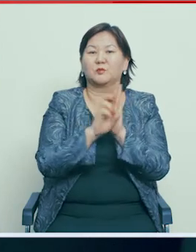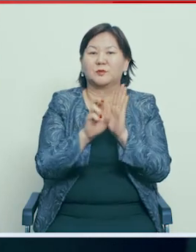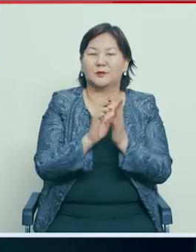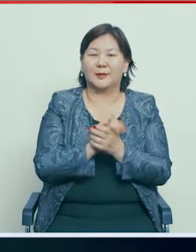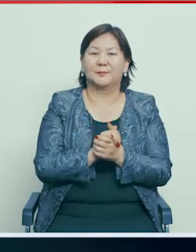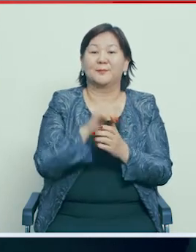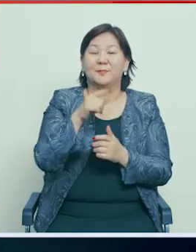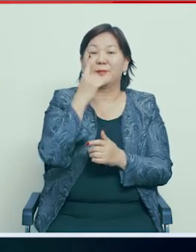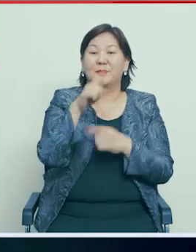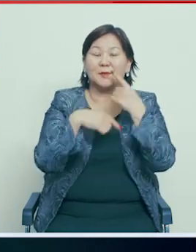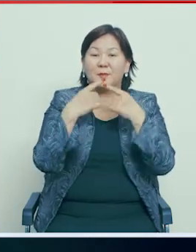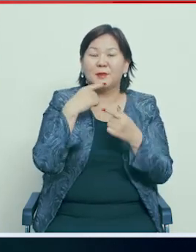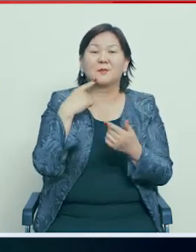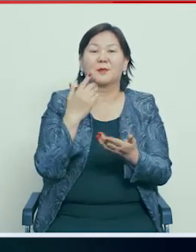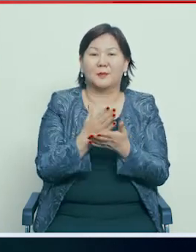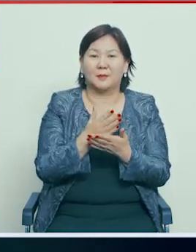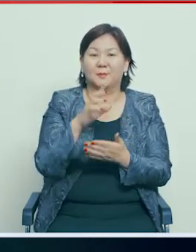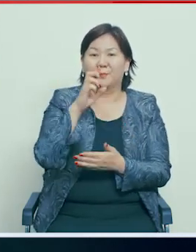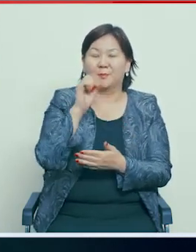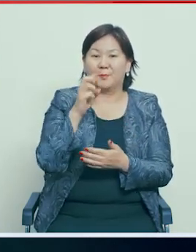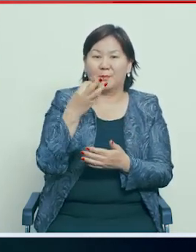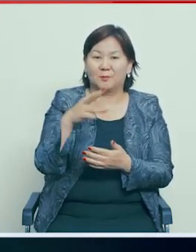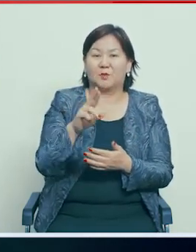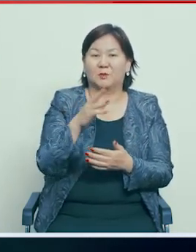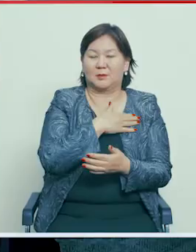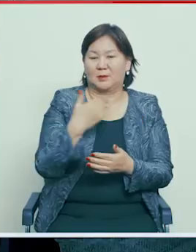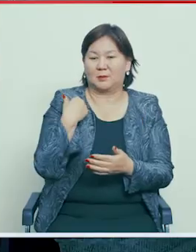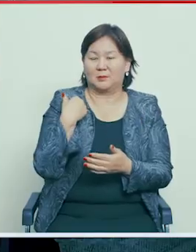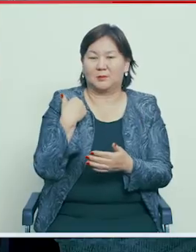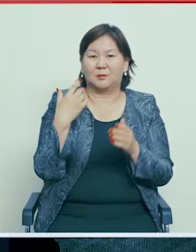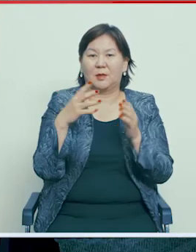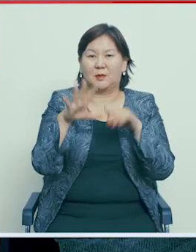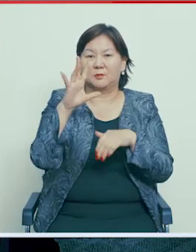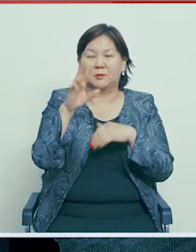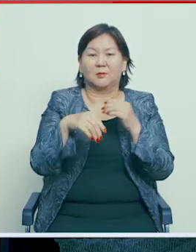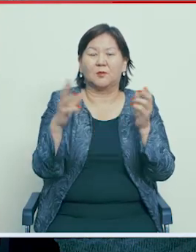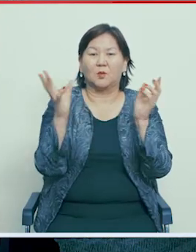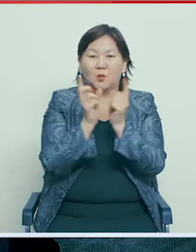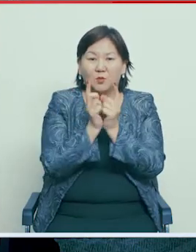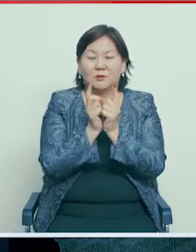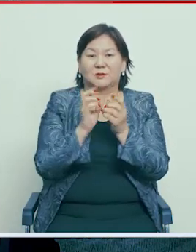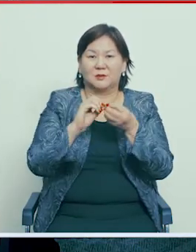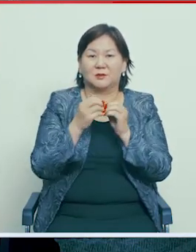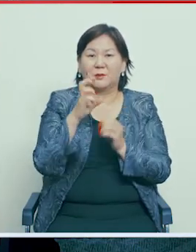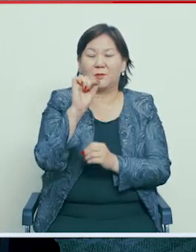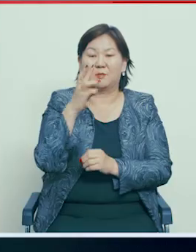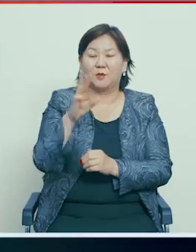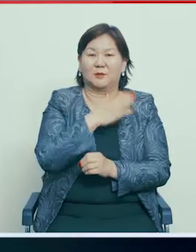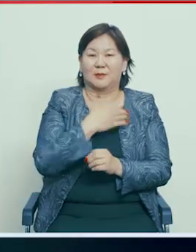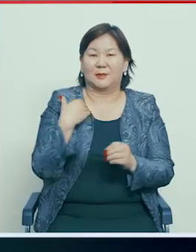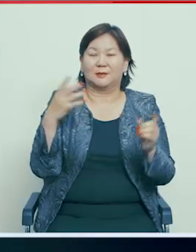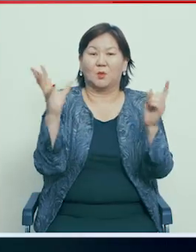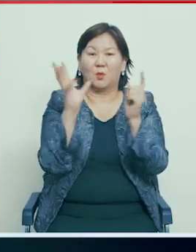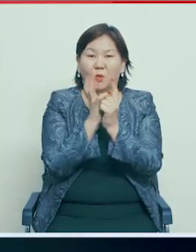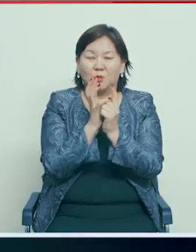Тэгээд энэ дээр би нэг хэлмэр санагдаж байгаа байхгүй юу? Батуул дарахтаа бид нар 15-нд нэг уулзчихсан хараг хүмүүс цагаан тахны үеэр. Тэгээ Батуул дарахад ингээд бид нар